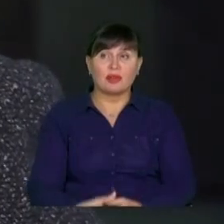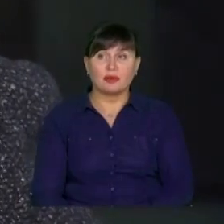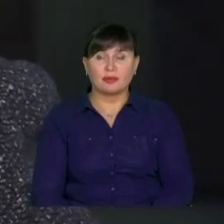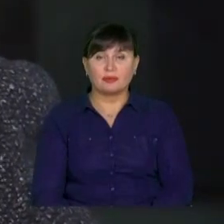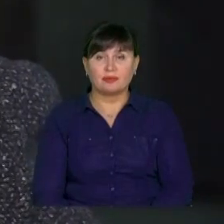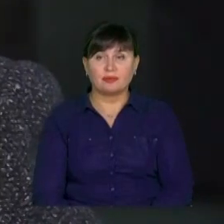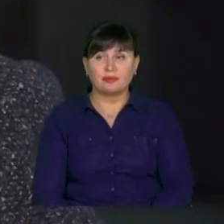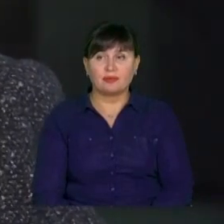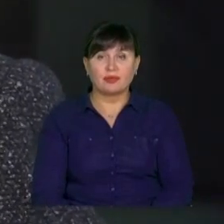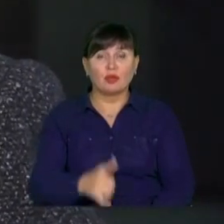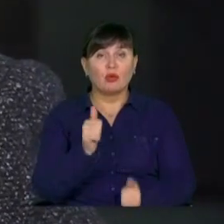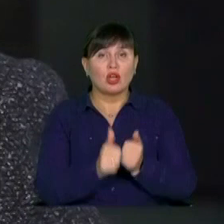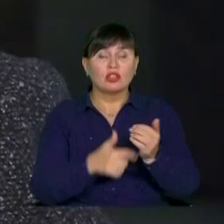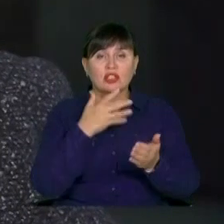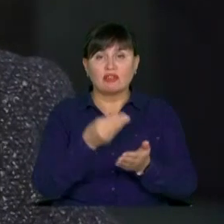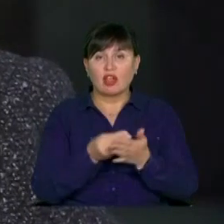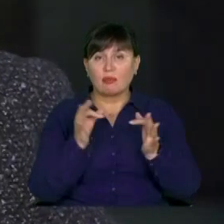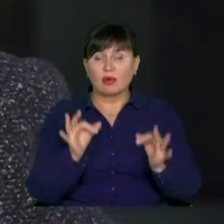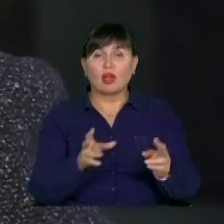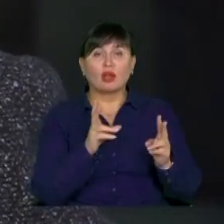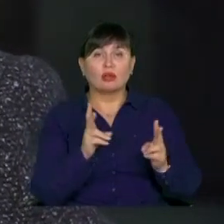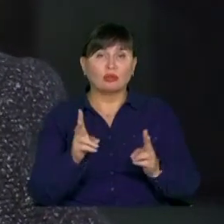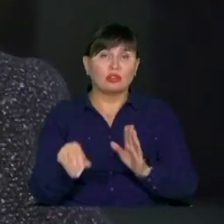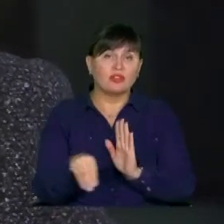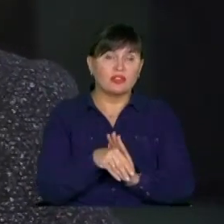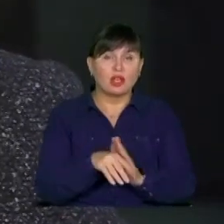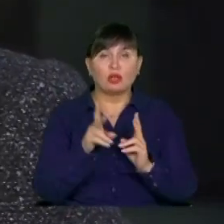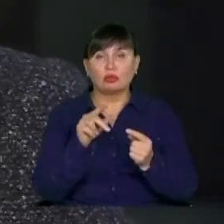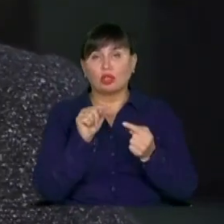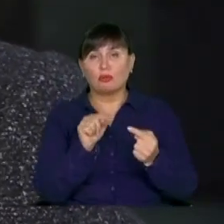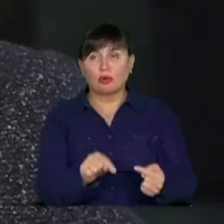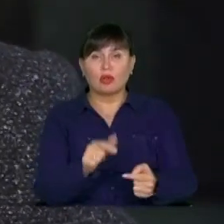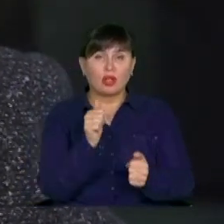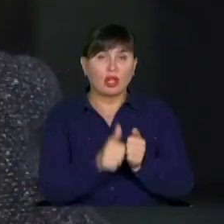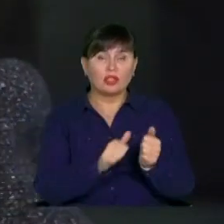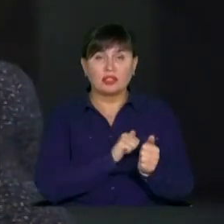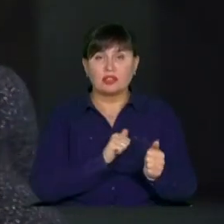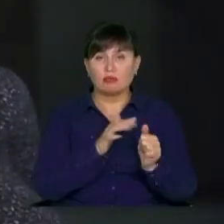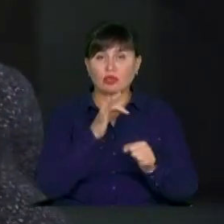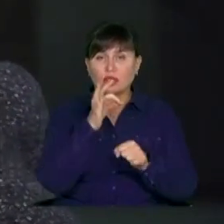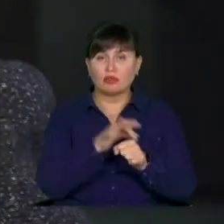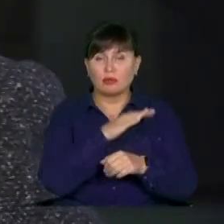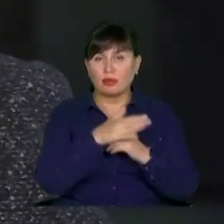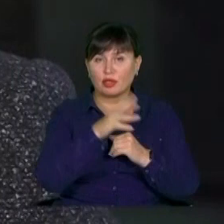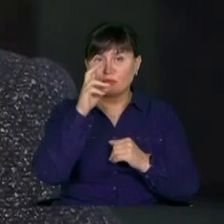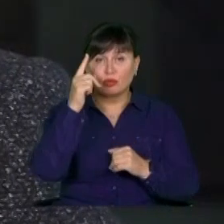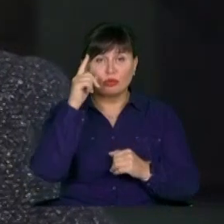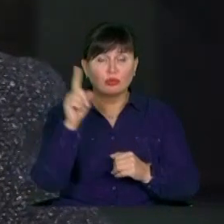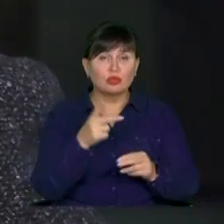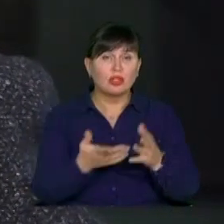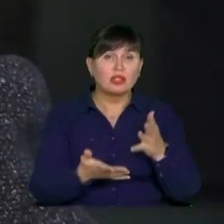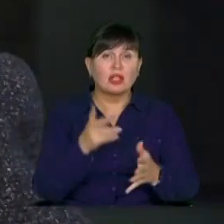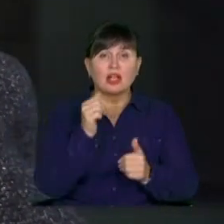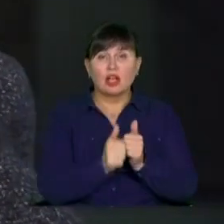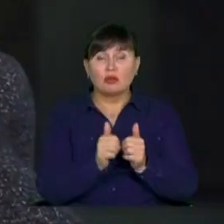выбор у каждого своя правда кто-то берёт взятки а кто-то против этого каждый сам будет отвечать перед Аллахом думаю что если